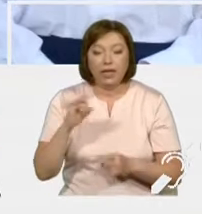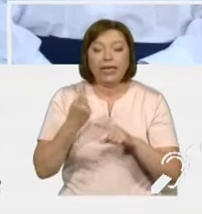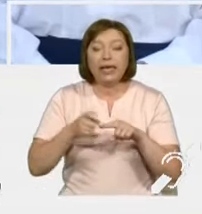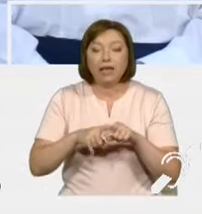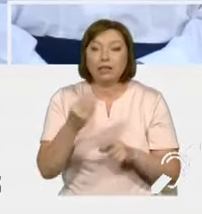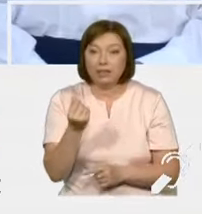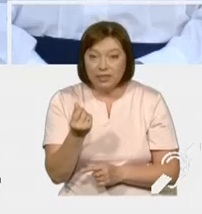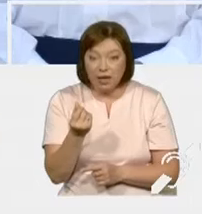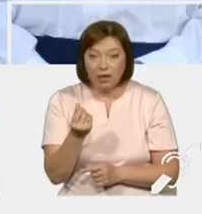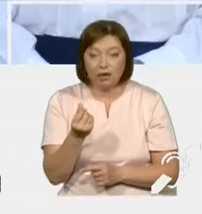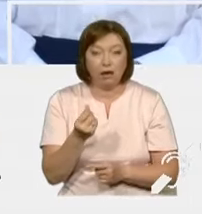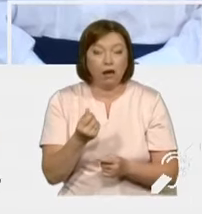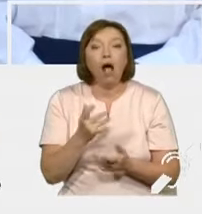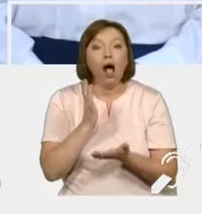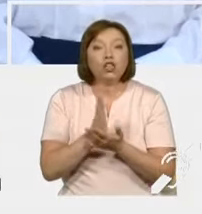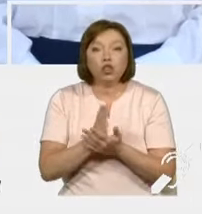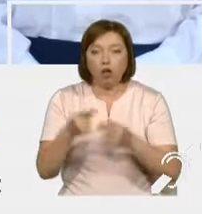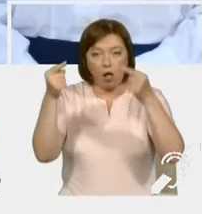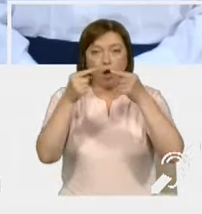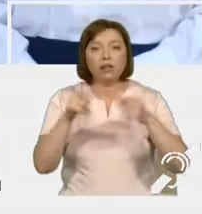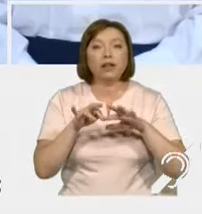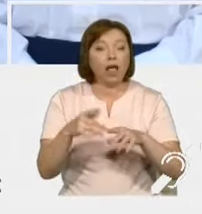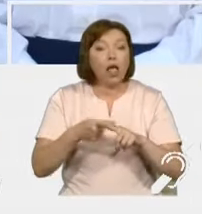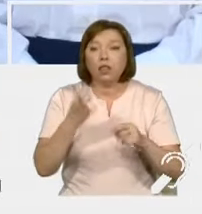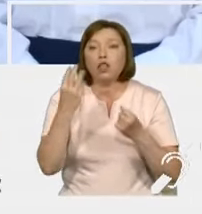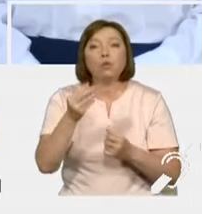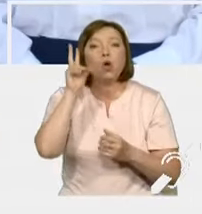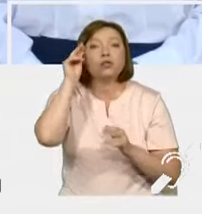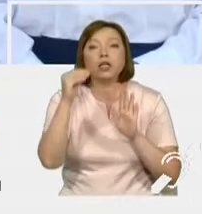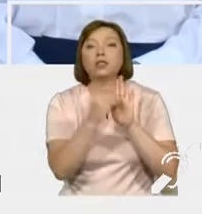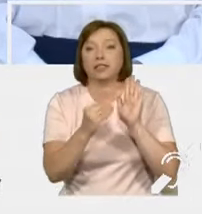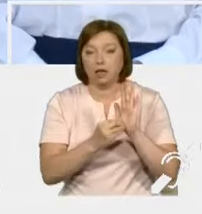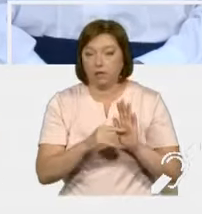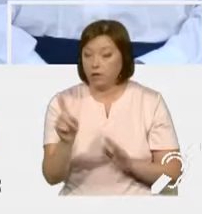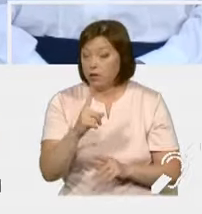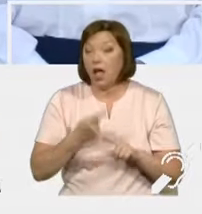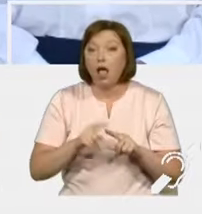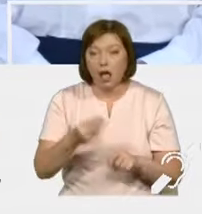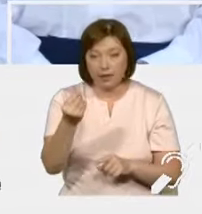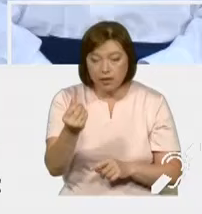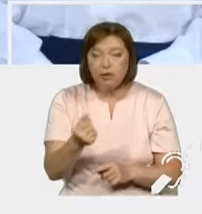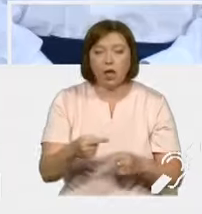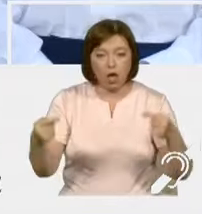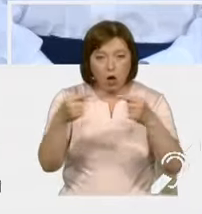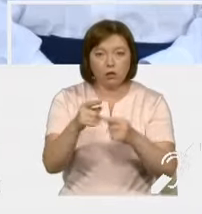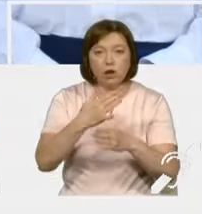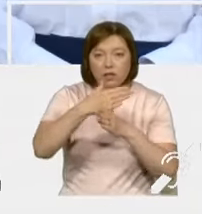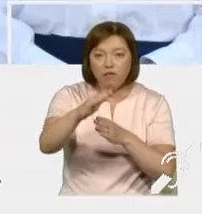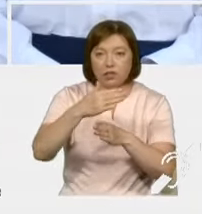acești bani înseamnă lucruri concrete, nu înseamnă doar niște cifre care le scrim în rapoarte. Acești bani înseamnă lucruri concrete,